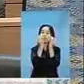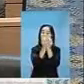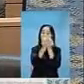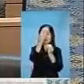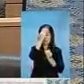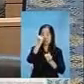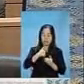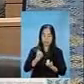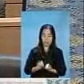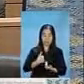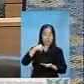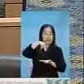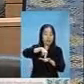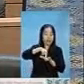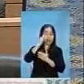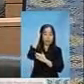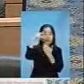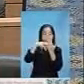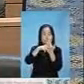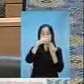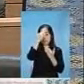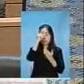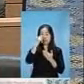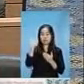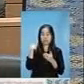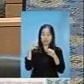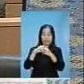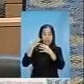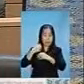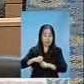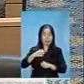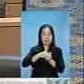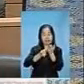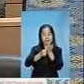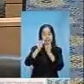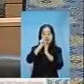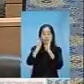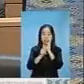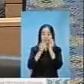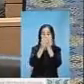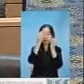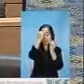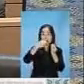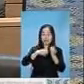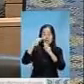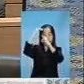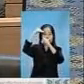ลุกขึ้นประท้วงครั้งนี้ครับในส่วนที่ท่านบอกว่าประชาธิปัตย์แก้เพื่อหวังชนะการเลือกตั้งนี่ขอให้ถอน